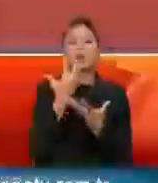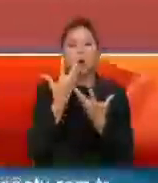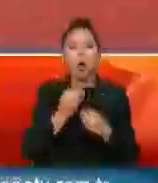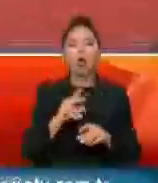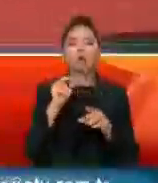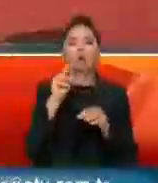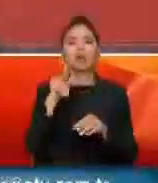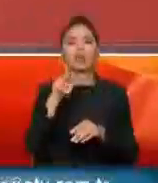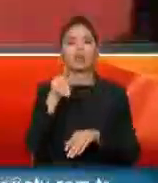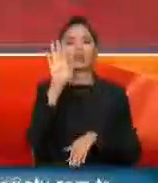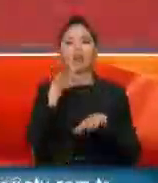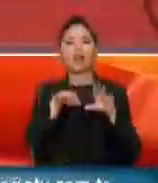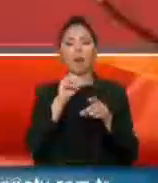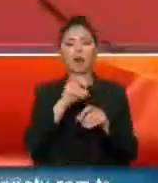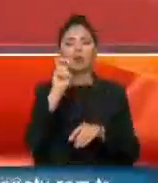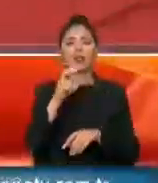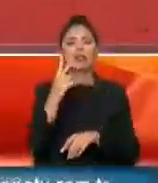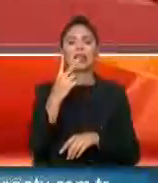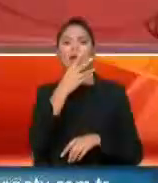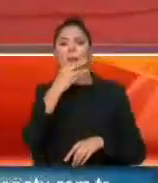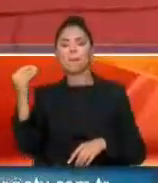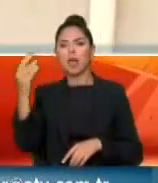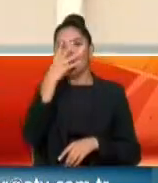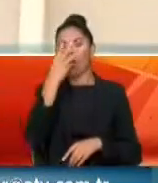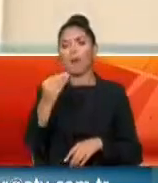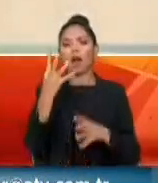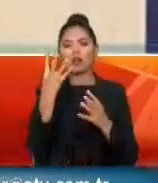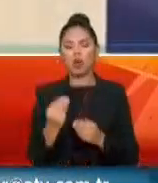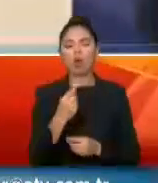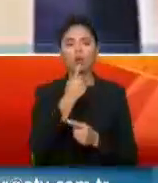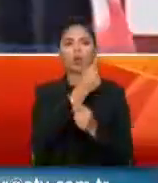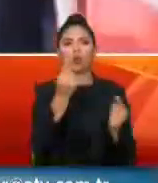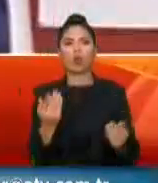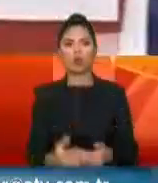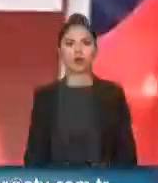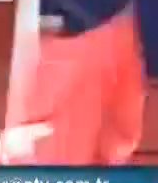iddiasına ise kampanya için 82 milyon lira bağışta bulunulduğu yanıtını verdi.